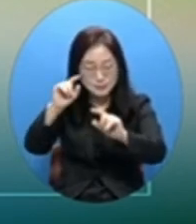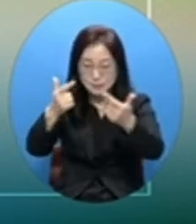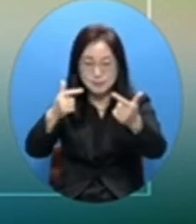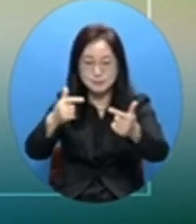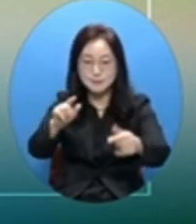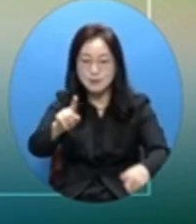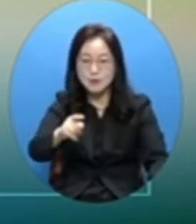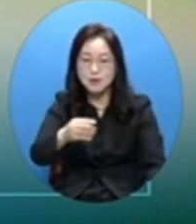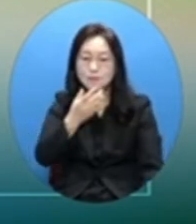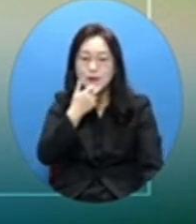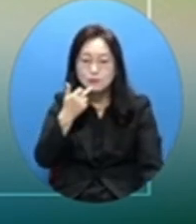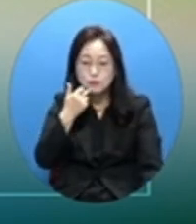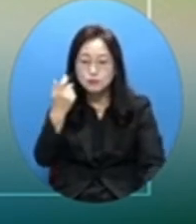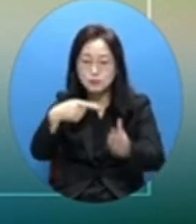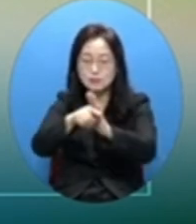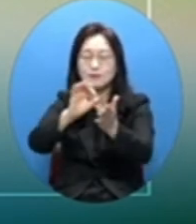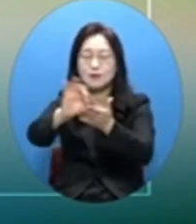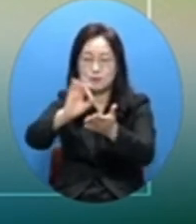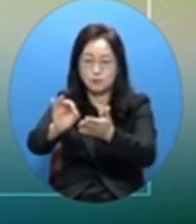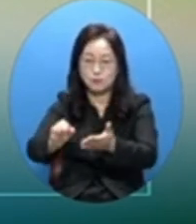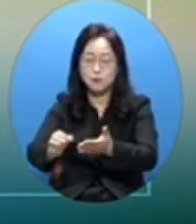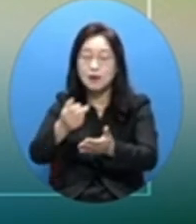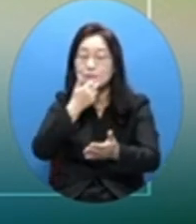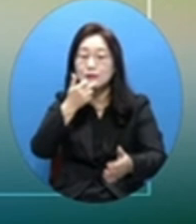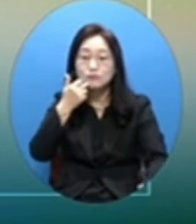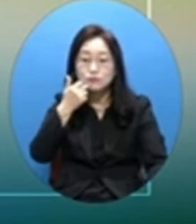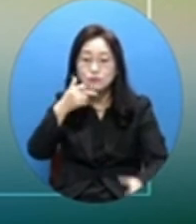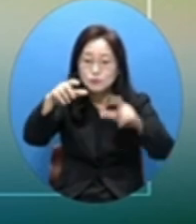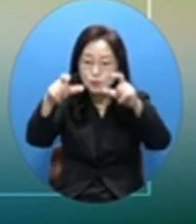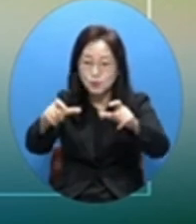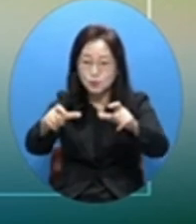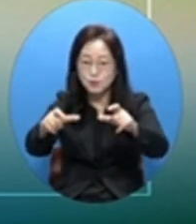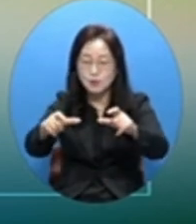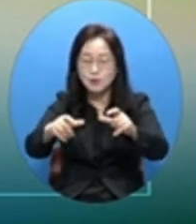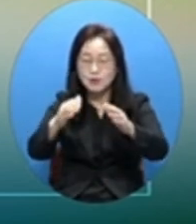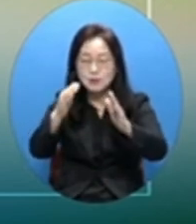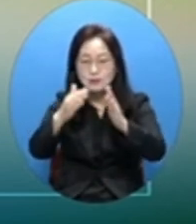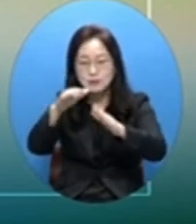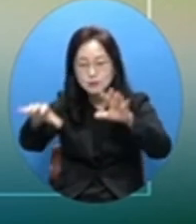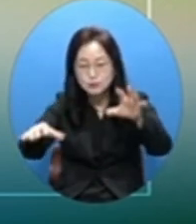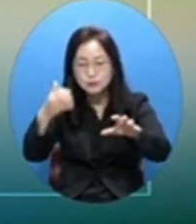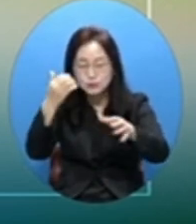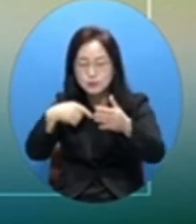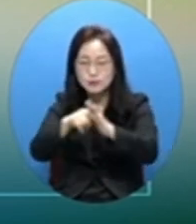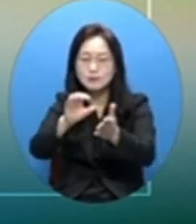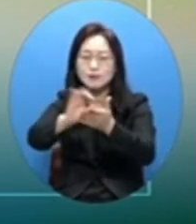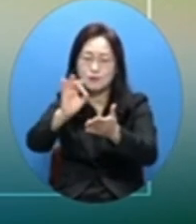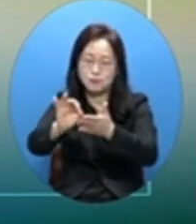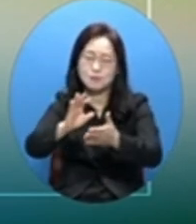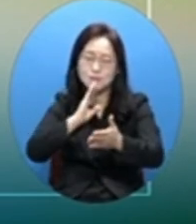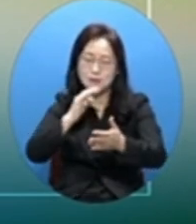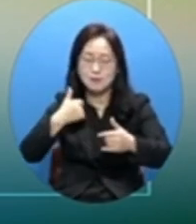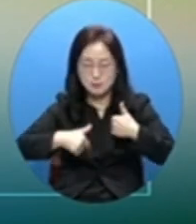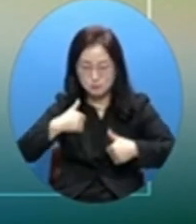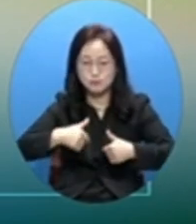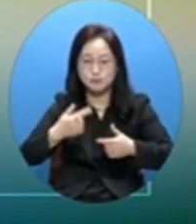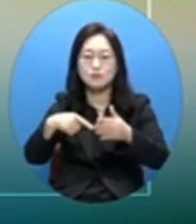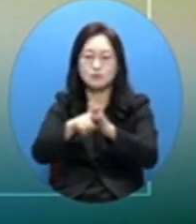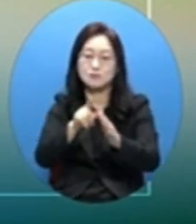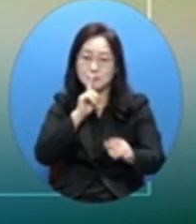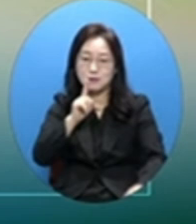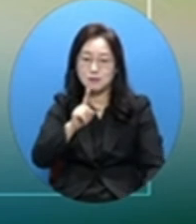위한 작은 도움으로 인해 행복을 느낄 수 있다면 이보다 더 큰 기쁨이 없다. 그는 고백했습니다. 이와 같이 간증합니다. 저 같은